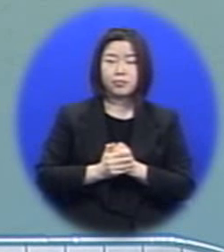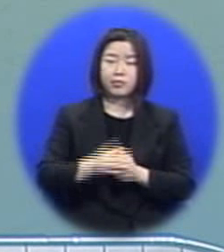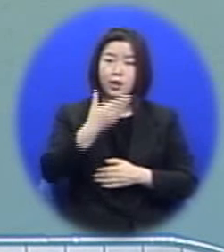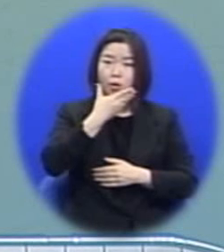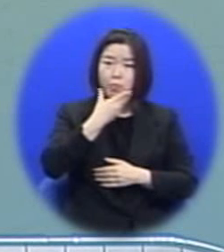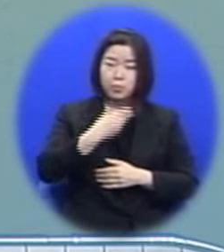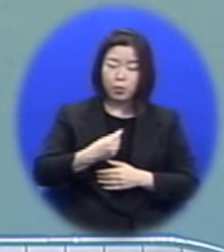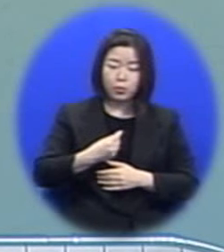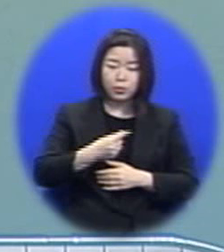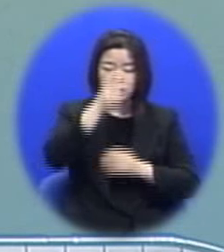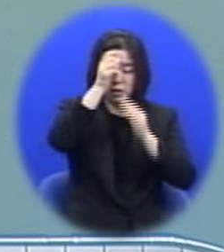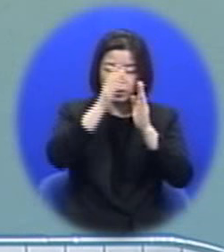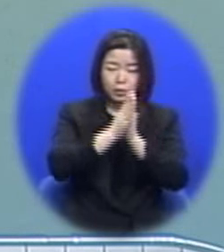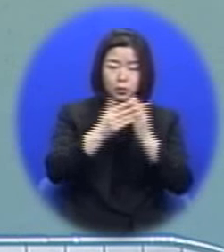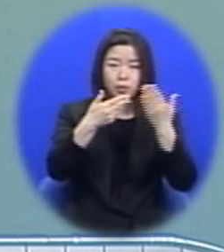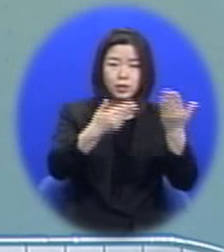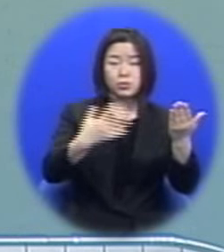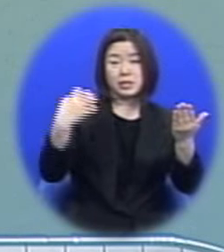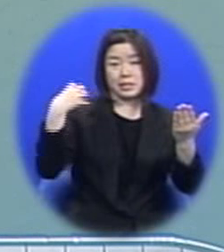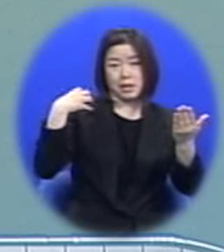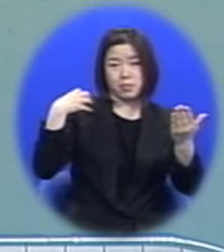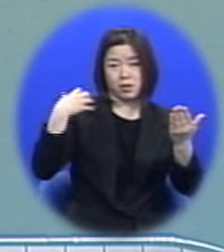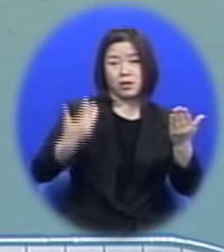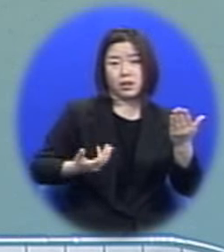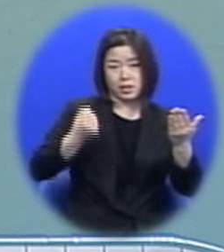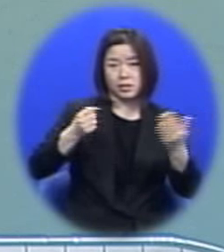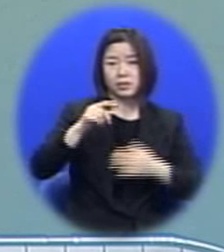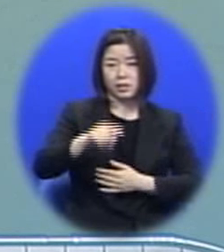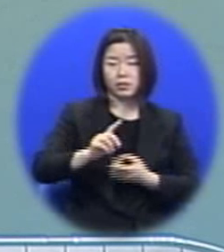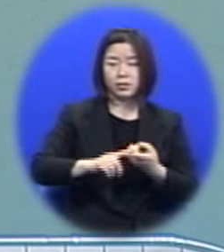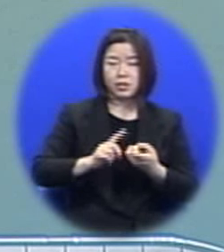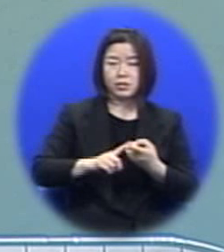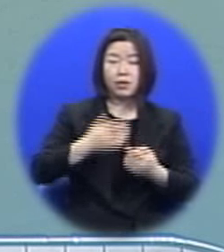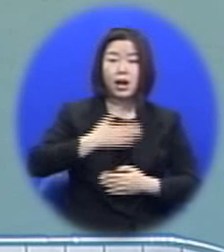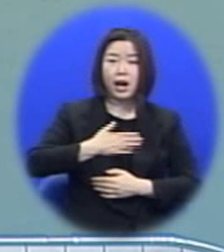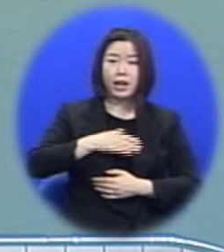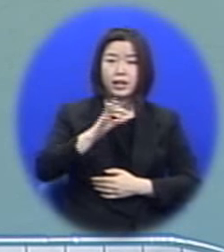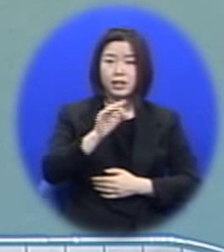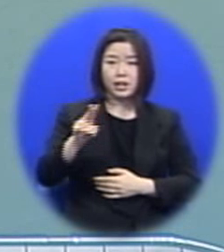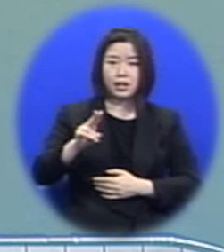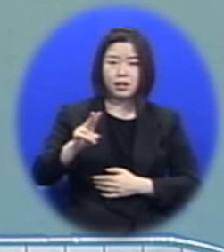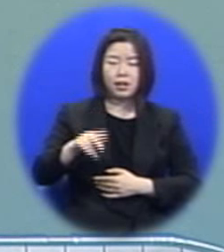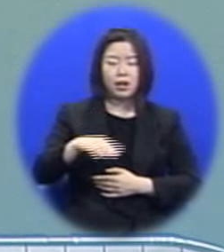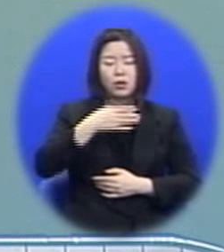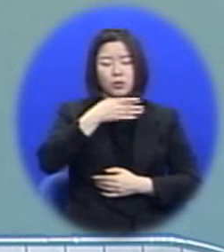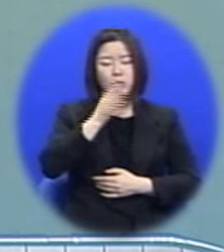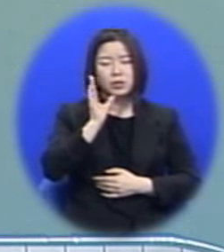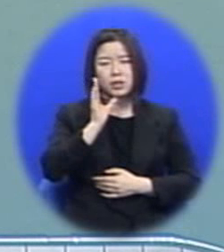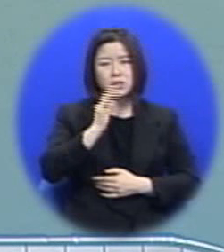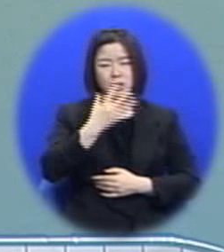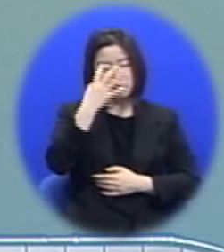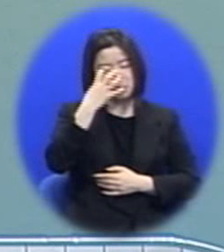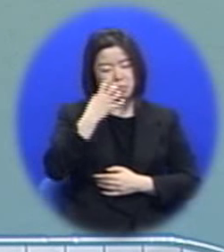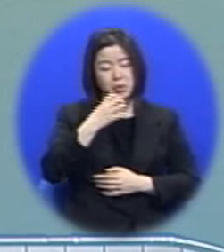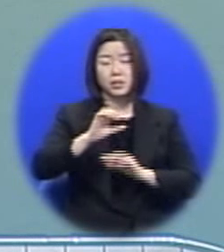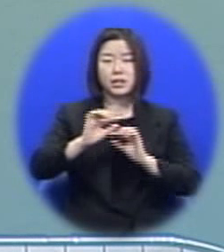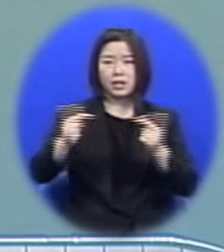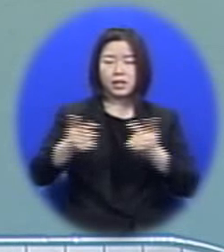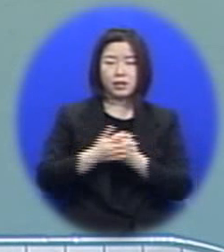복을 빌어줄 사명을 맡았다는 거죠. 이걸 알아야 추해지지 않습니다. 복을 빌어주는